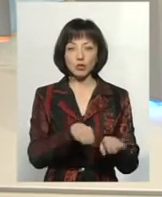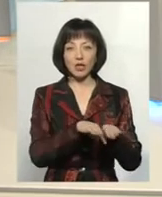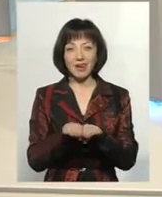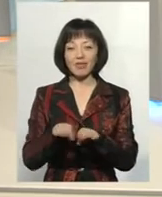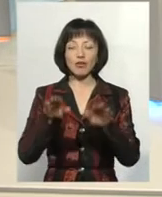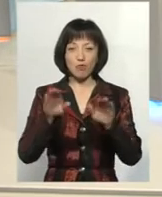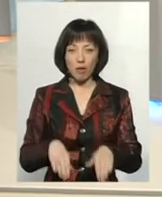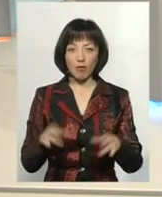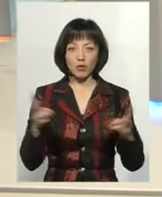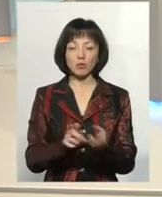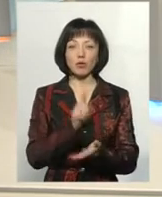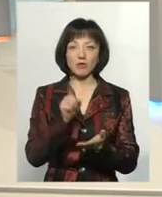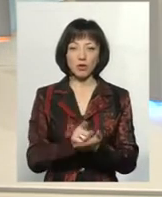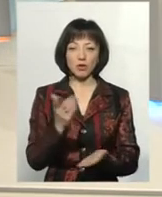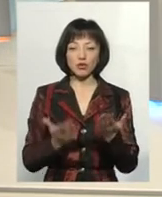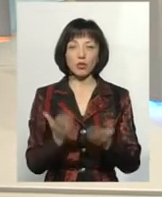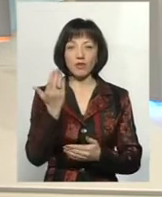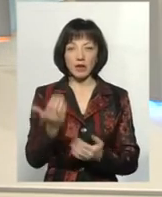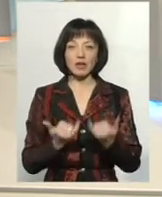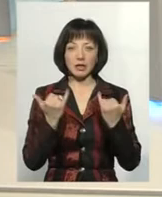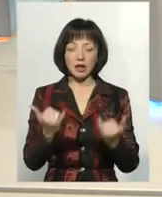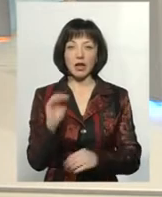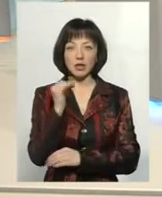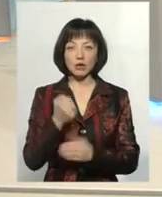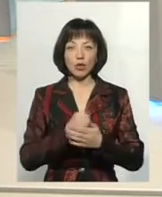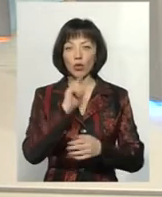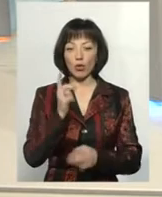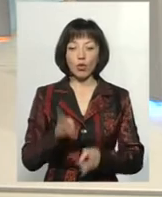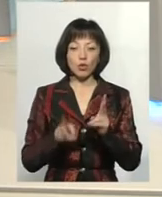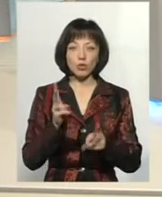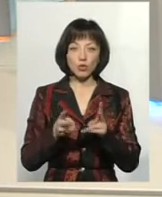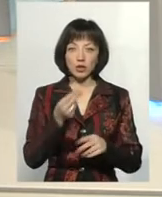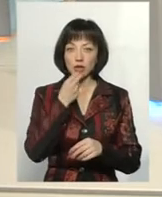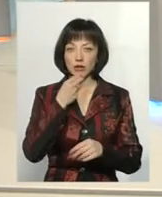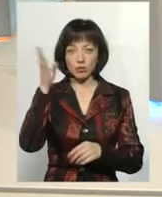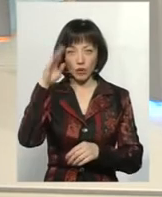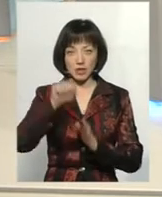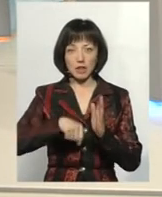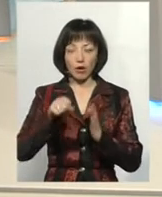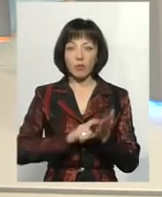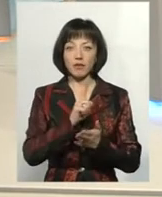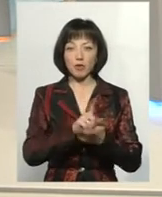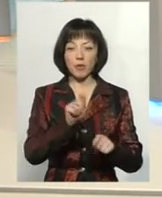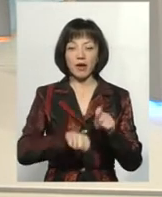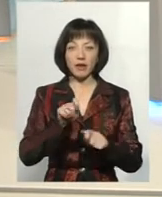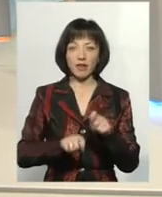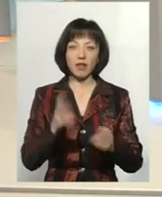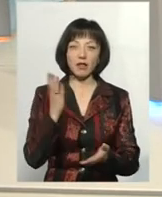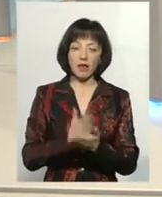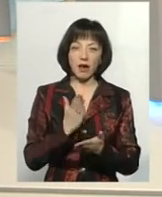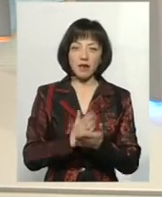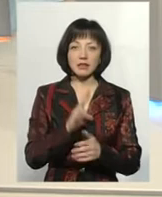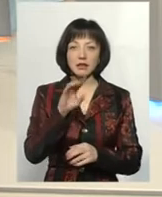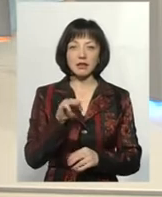впав, потрібно обов'язково, якщо ви для дитини до року готуєте їжу з криничної води, ви повинні обов'язково її перевірити на наявність